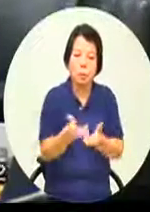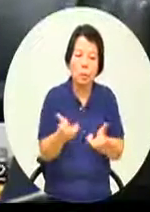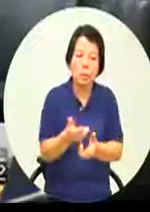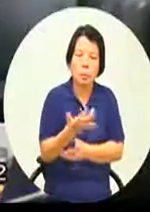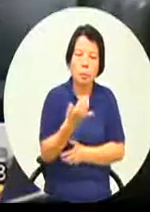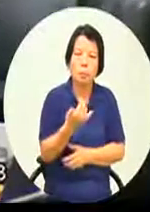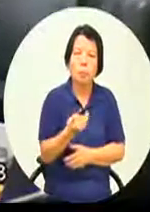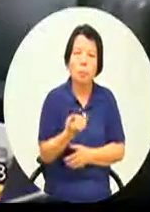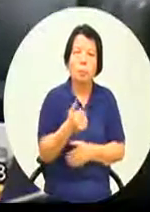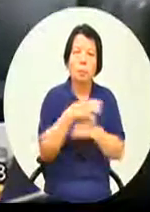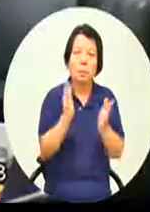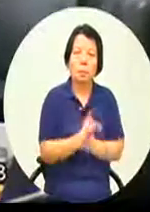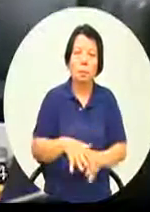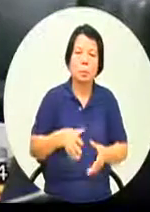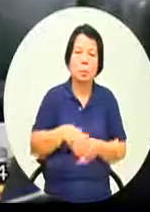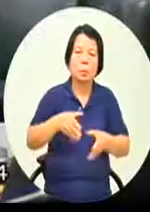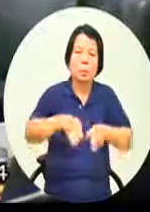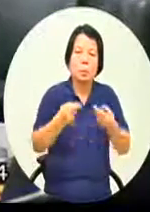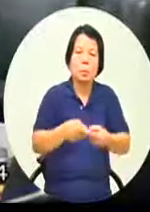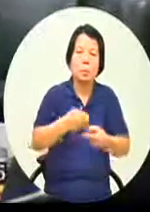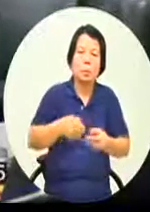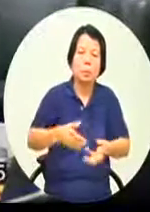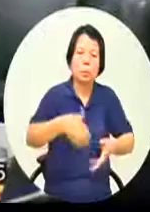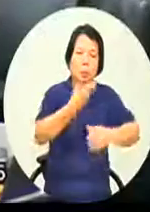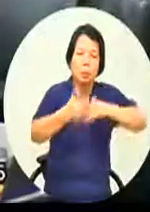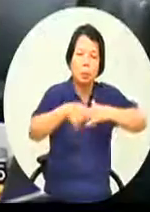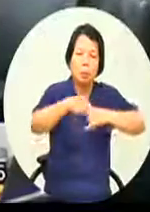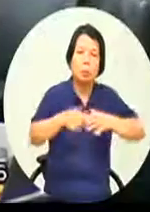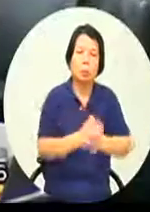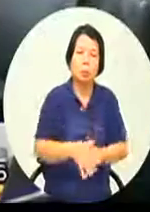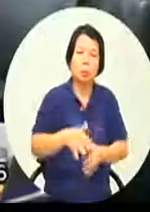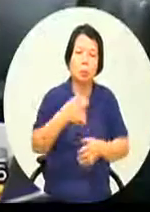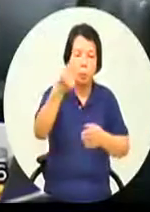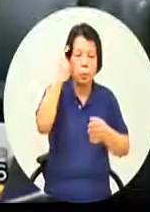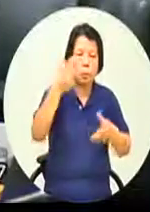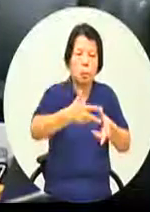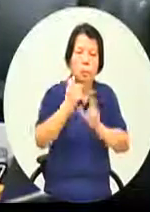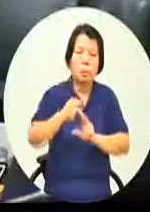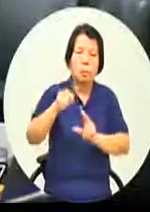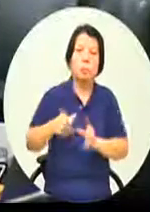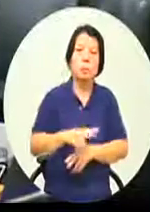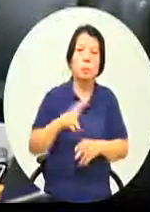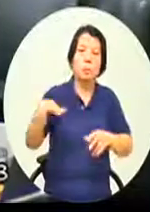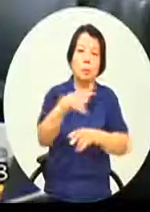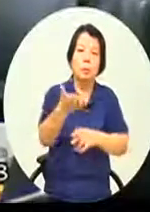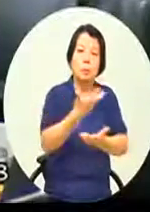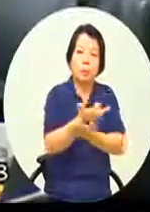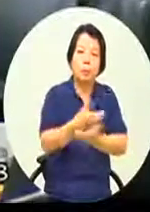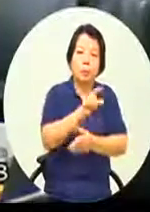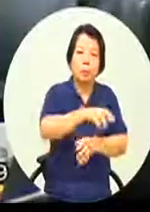有我们点宝溪的治理工程，包括我们桥头比秀一直到我们燕巢海城这一段，